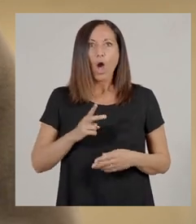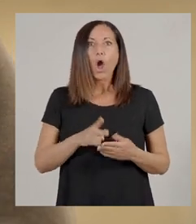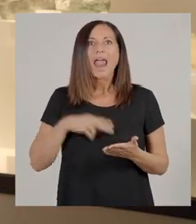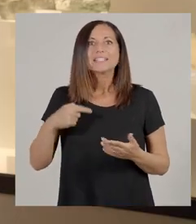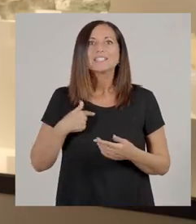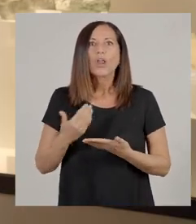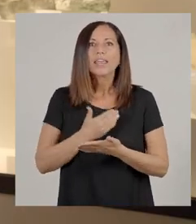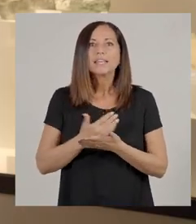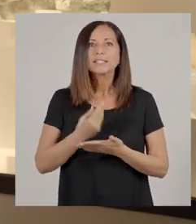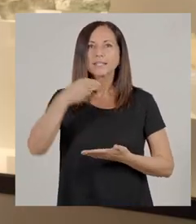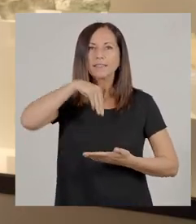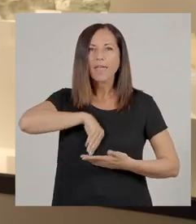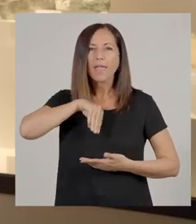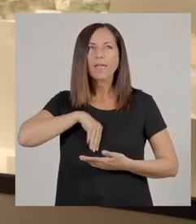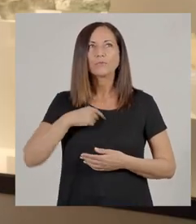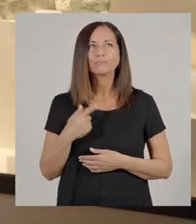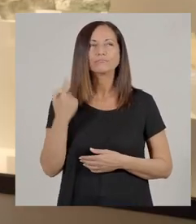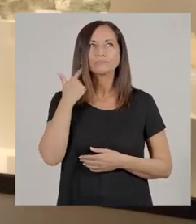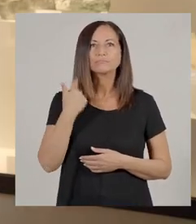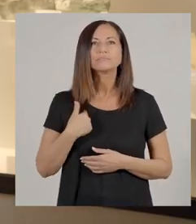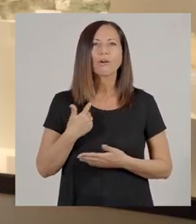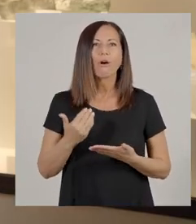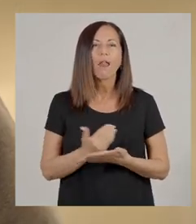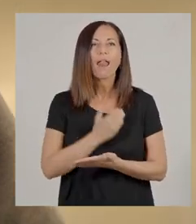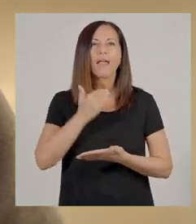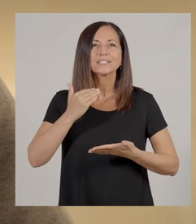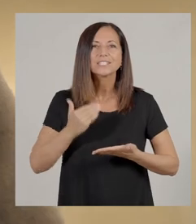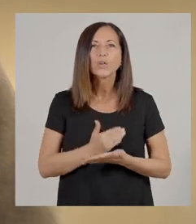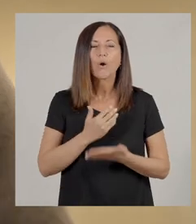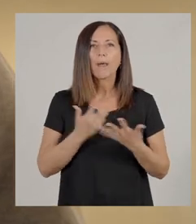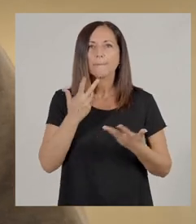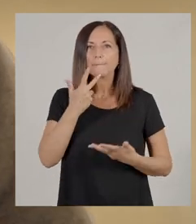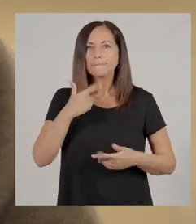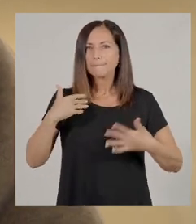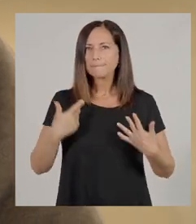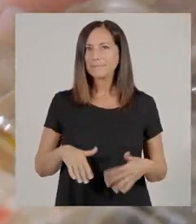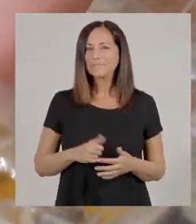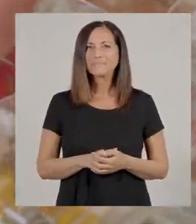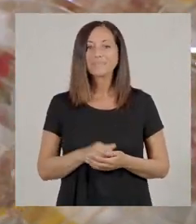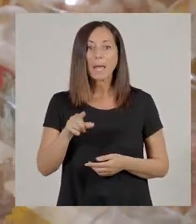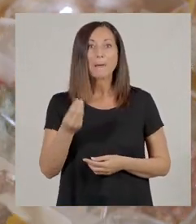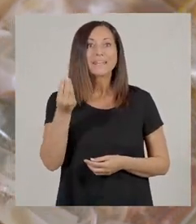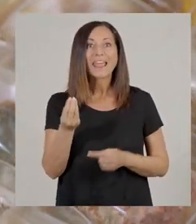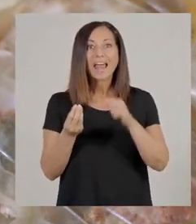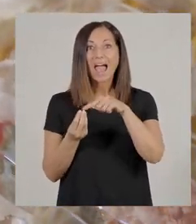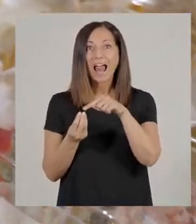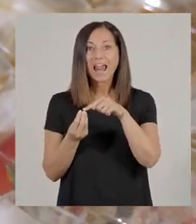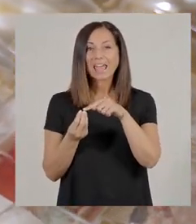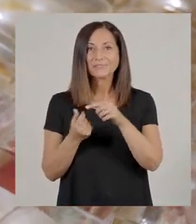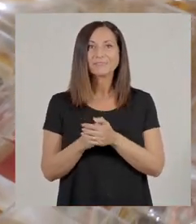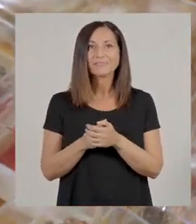collezionista, dentro di me chiaramente c'era qualcosa del collezionismo, collezionare. Il minerale è